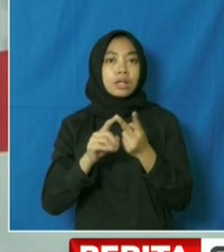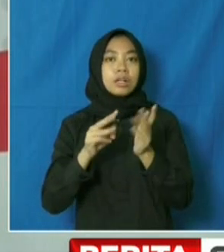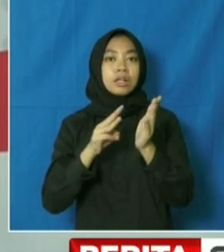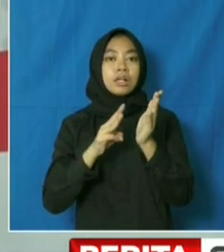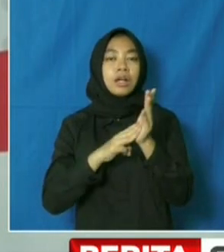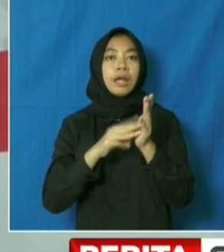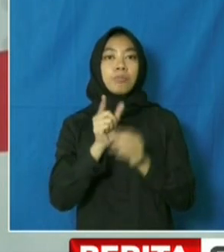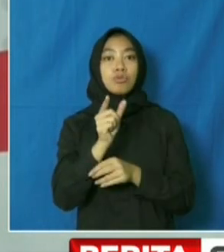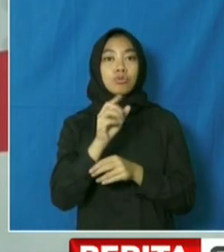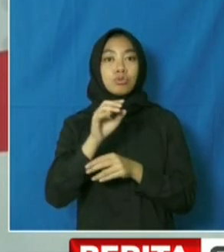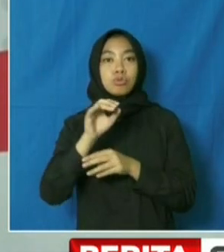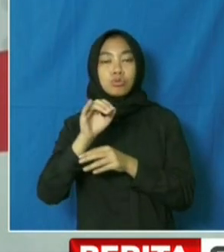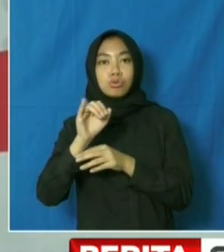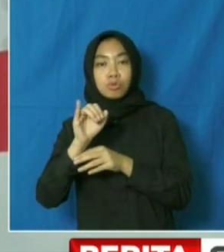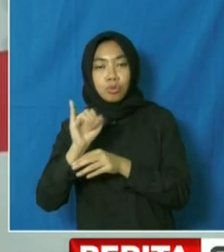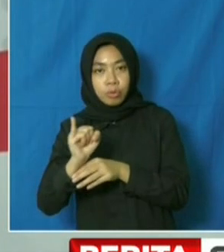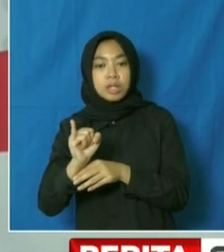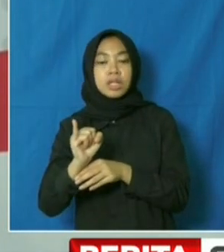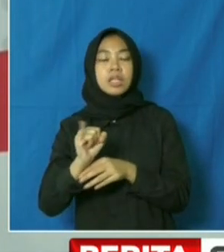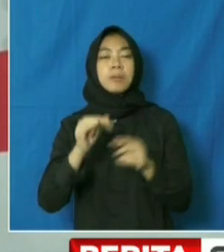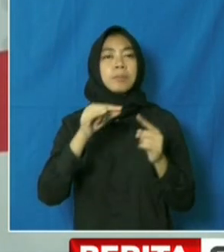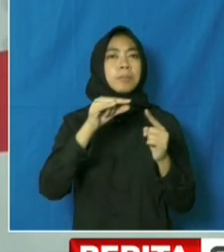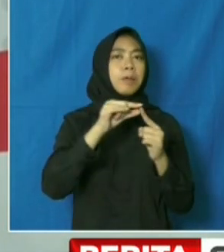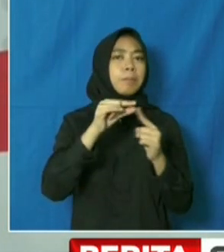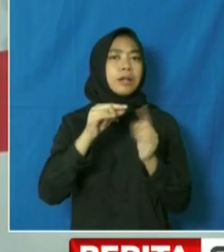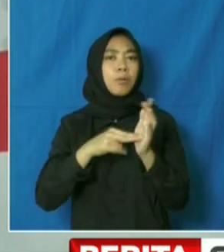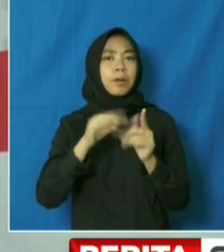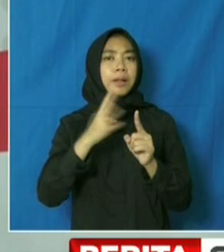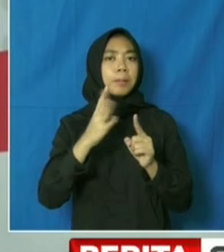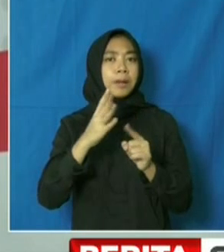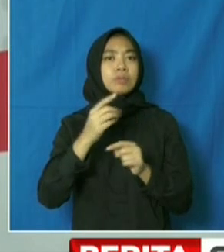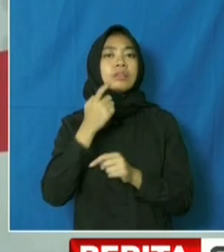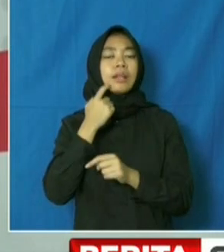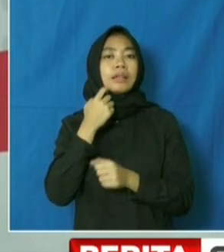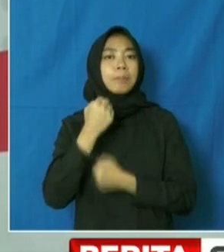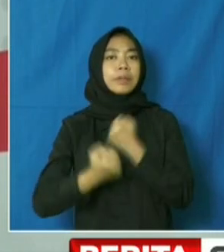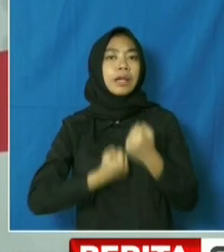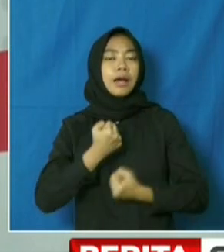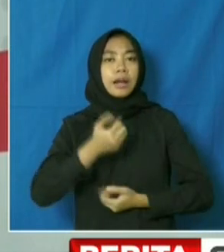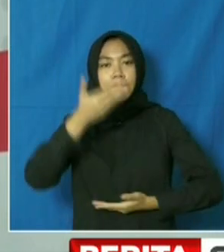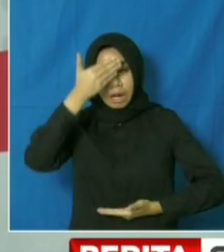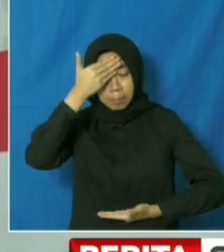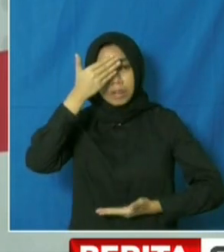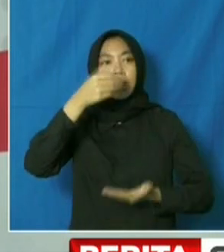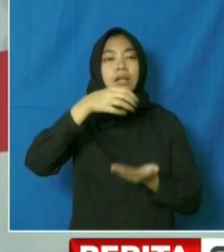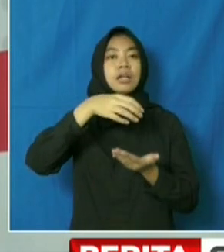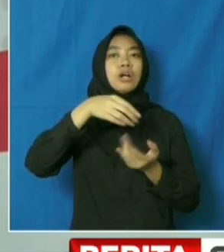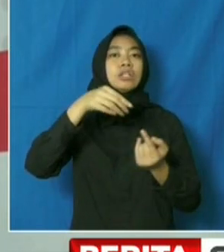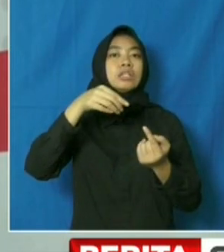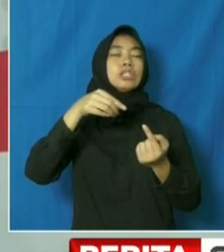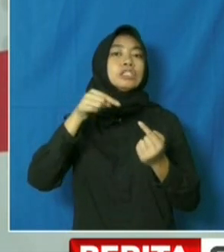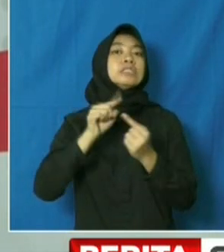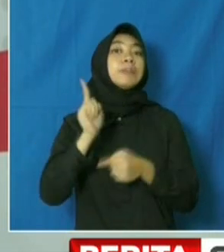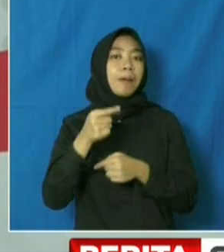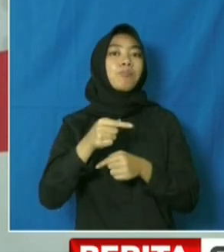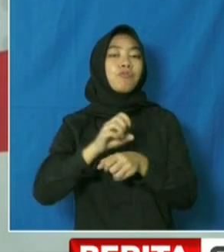mendorong agar fatwa nomor 14 tahun 2020 tentang penyelenggaraan Ibadah dalam situasi wabah virus